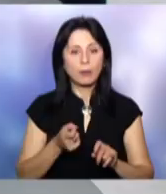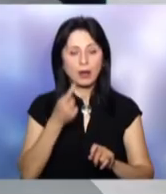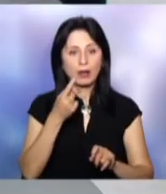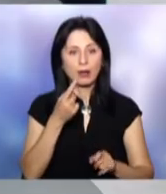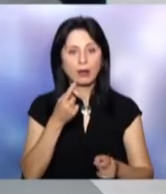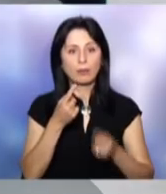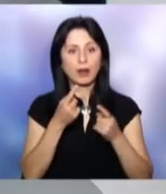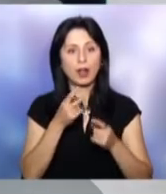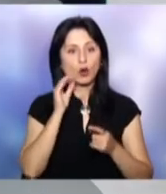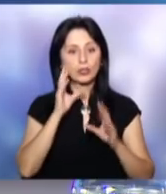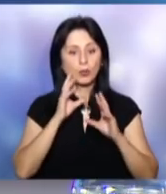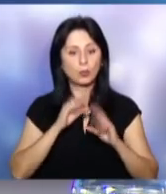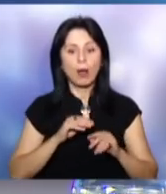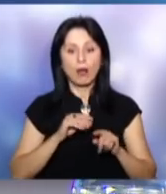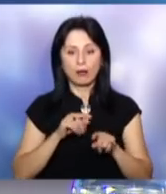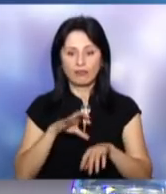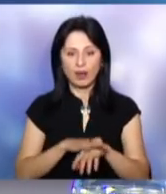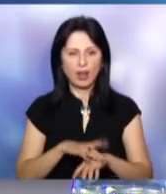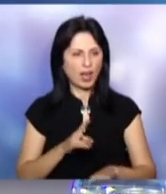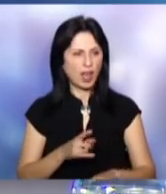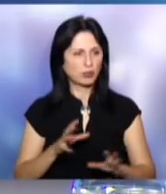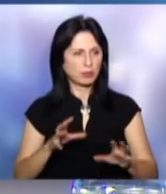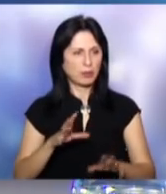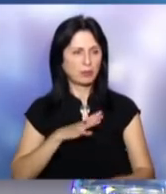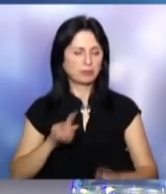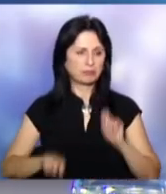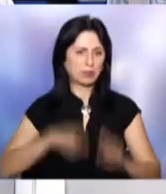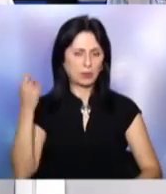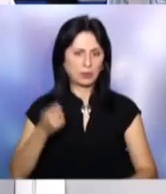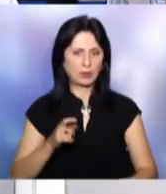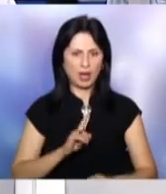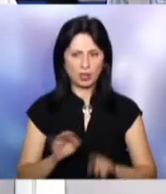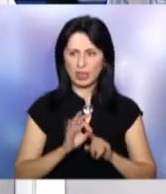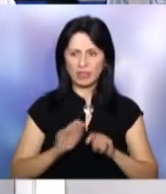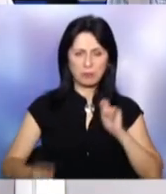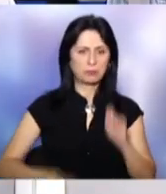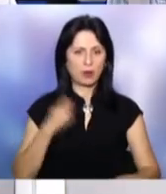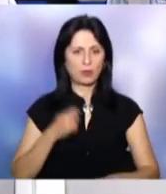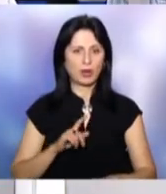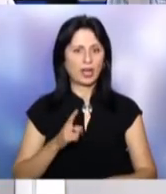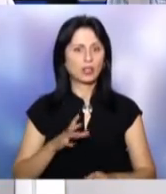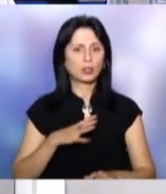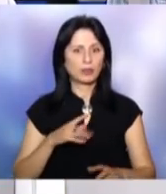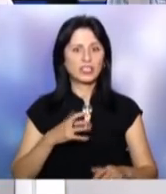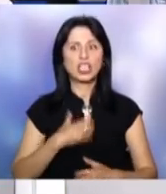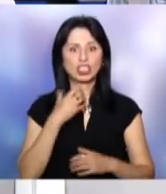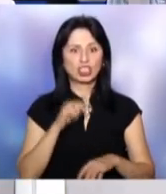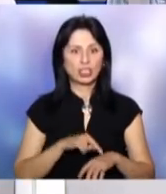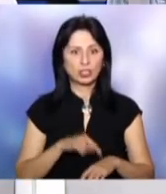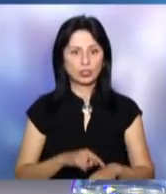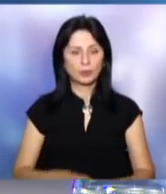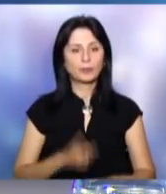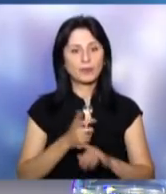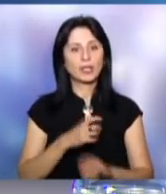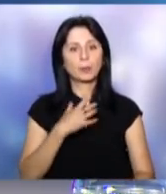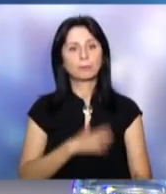აღმოჩენა და უკვე ადამიანი არის გაოცებული, რომ რატომ მომდის ეს, რა მიმოქმედა და საიდან ამოხტა ეს საშინელი გრძნობა.